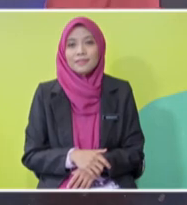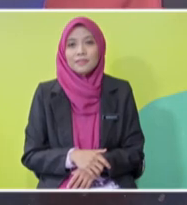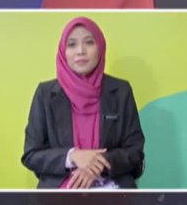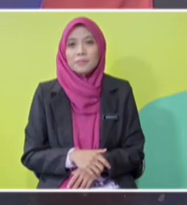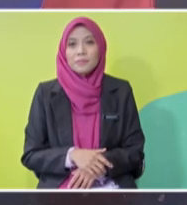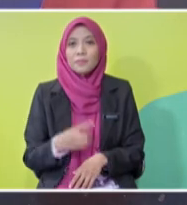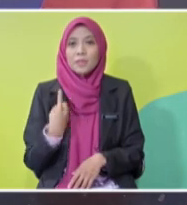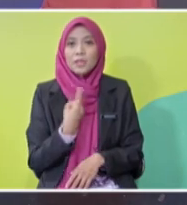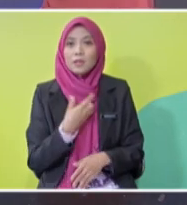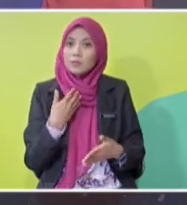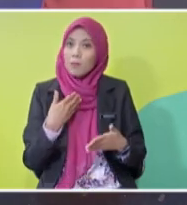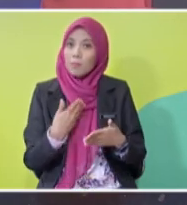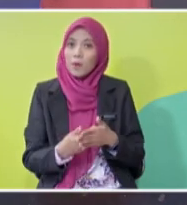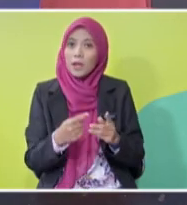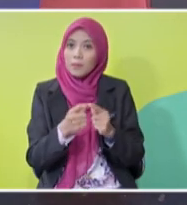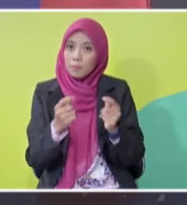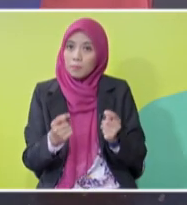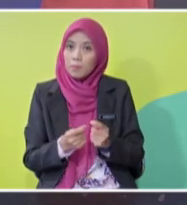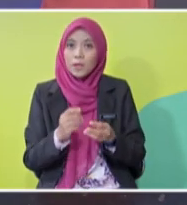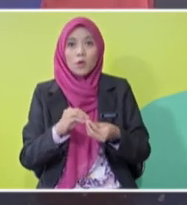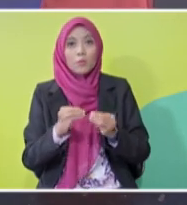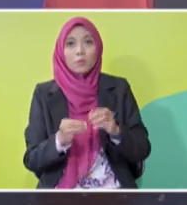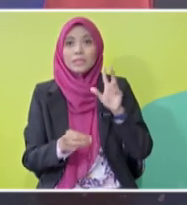ke station yang ketiga